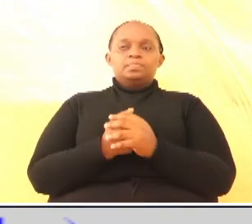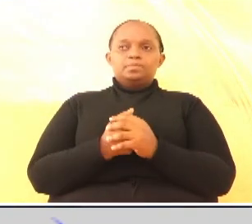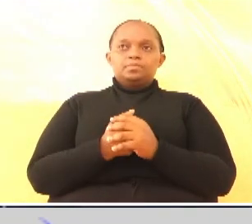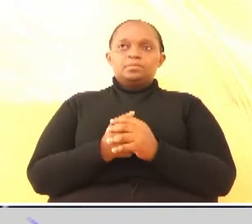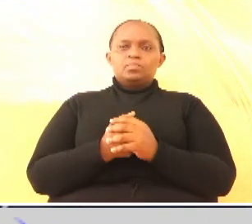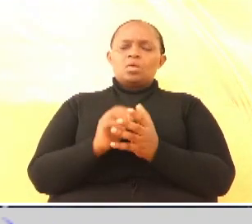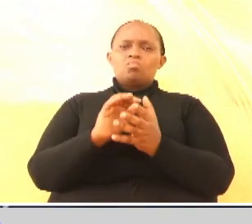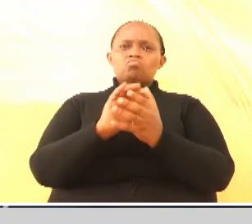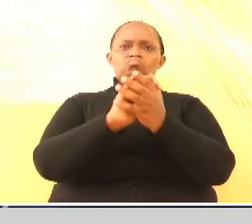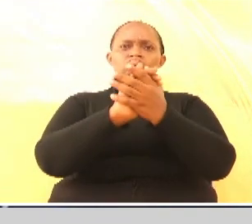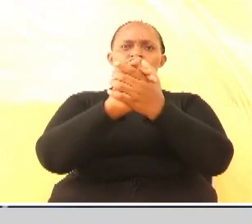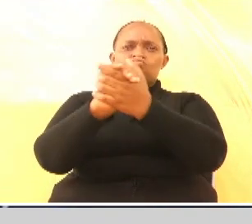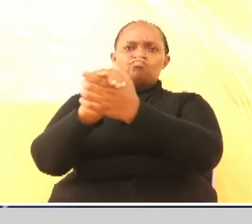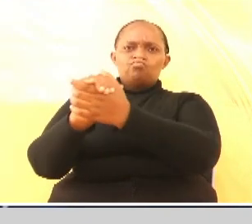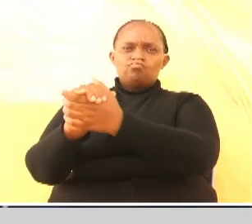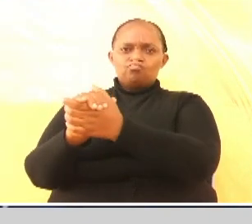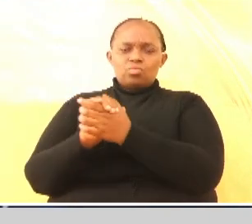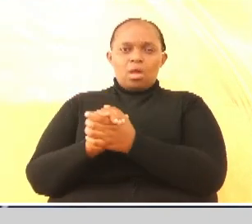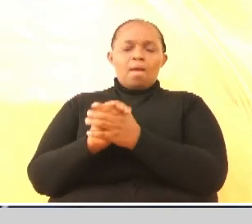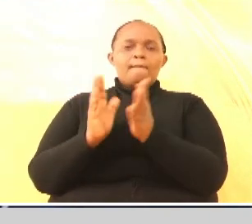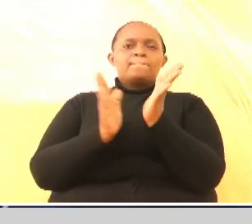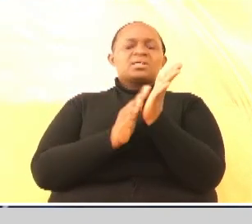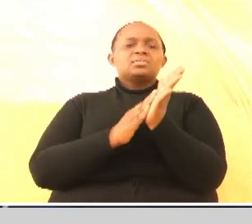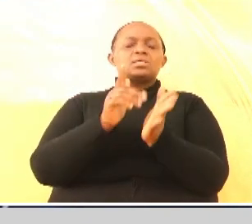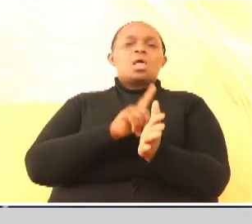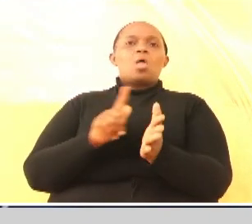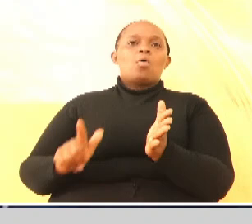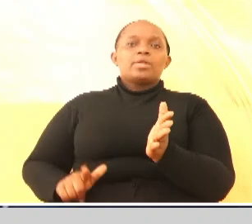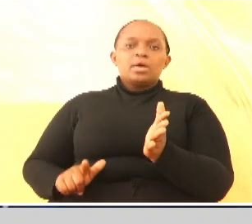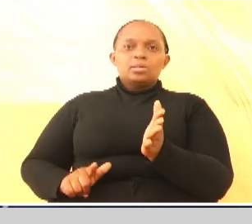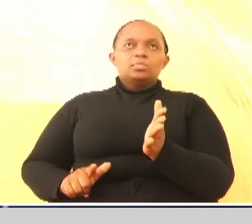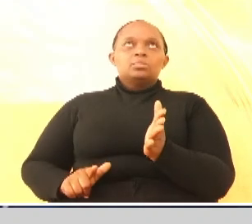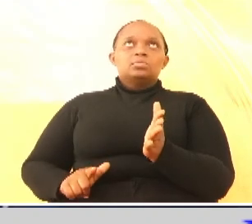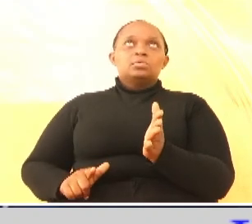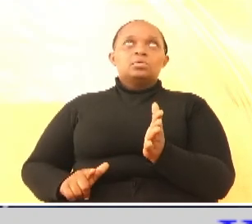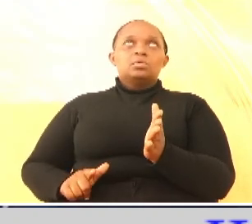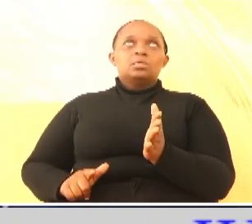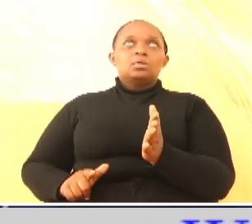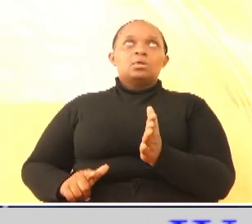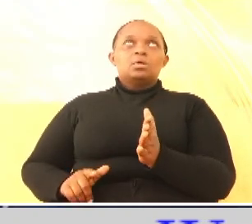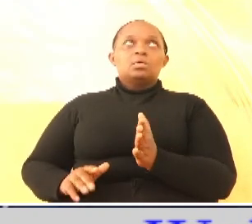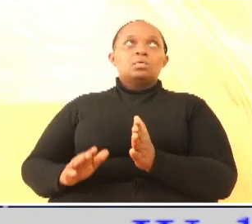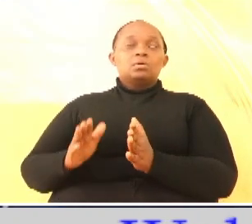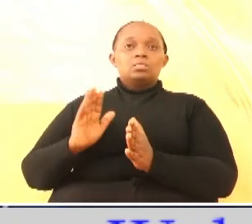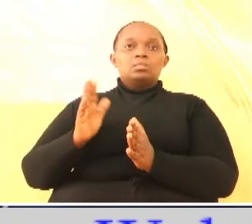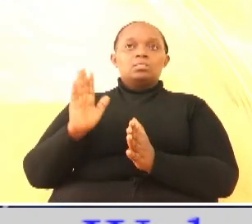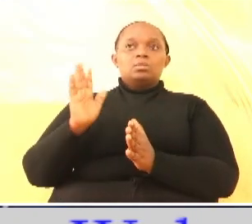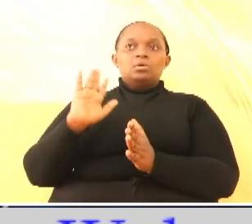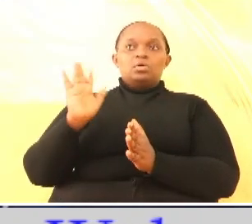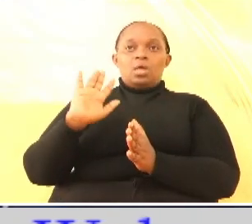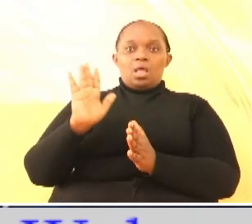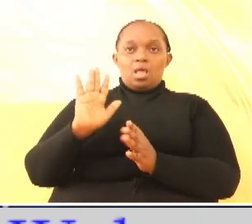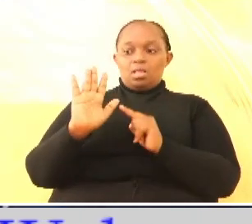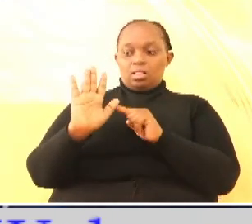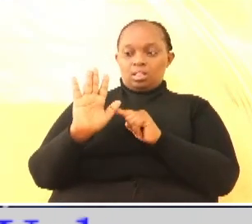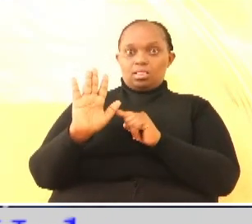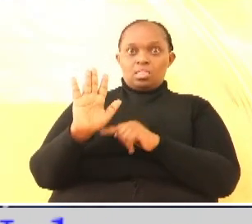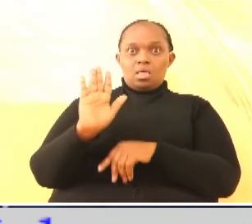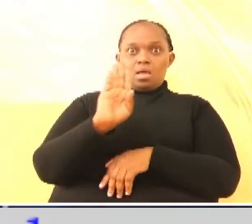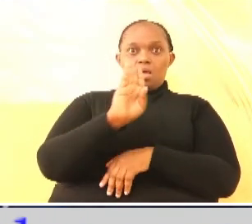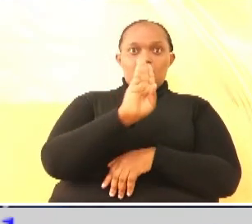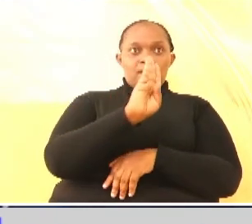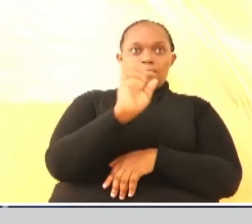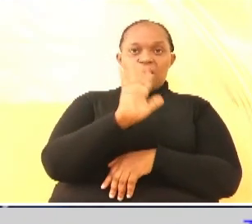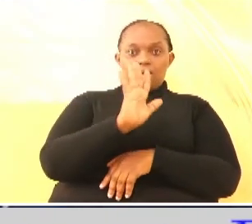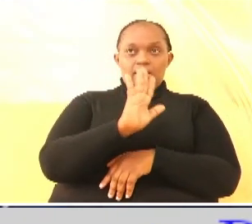Na wasalimu katika jina la Yesu, Bwana asifiwe. Kama waniona nifanya hivi, inakuanga ni bye, hii ni hii. Salamu, salamu,